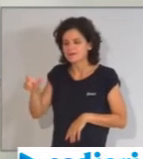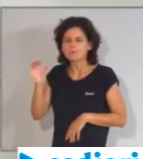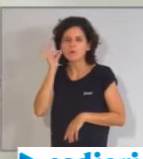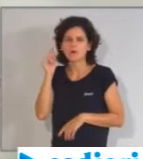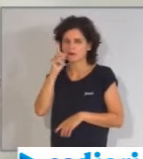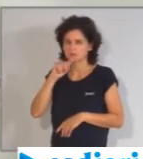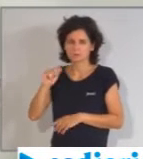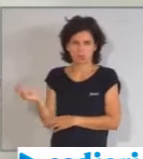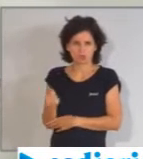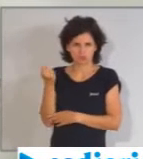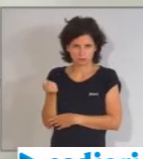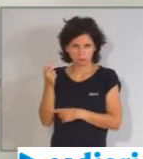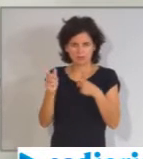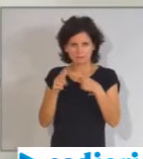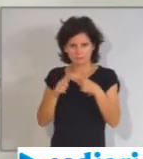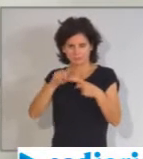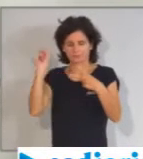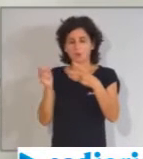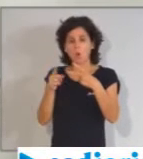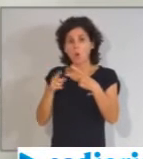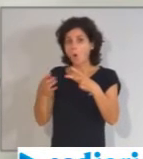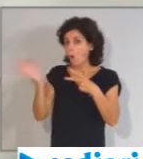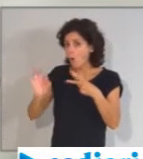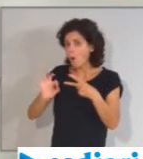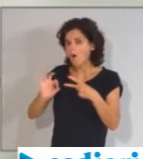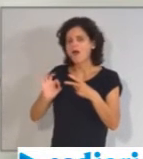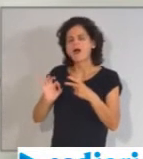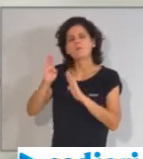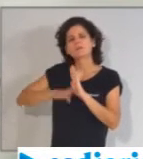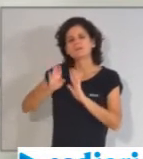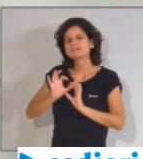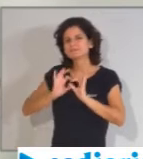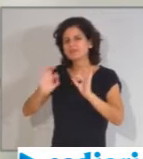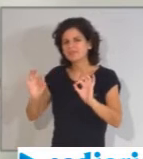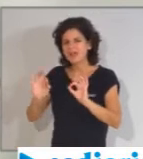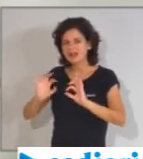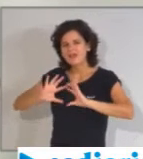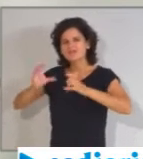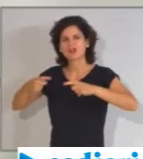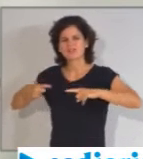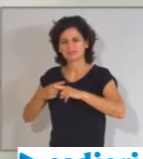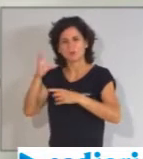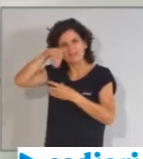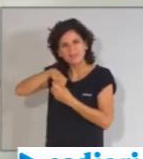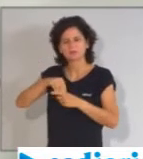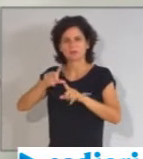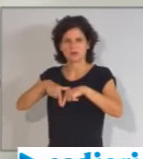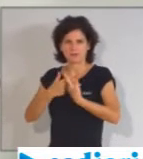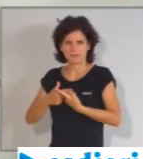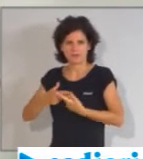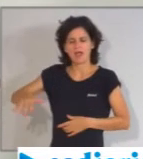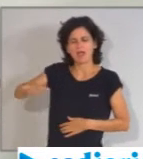tracte. Programa d'abordatge de la violència sexual intrafamiliar. El model Barna Hughes, un servei que agrupa en un mateix